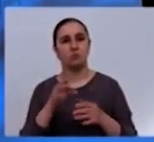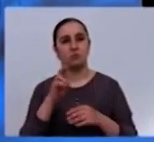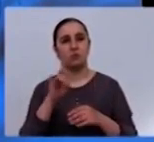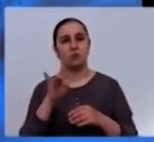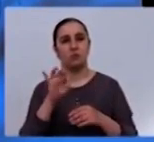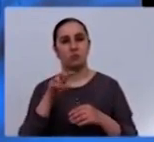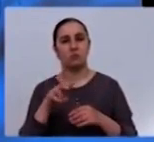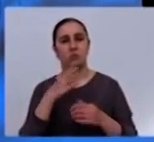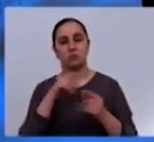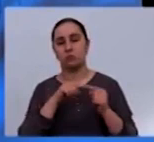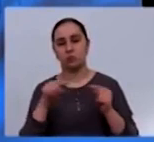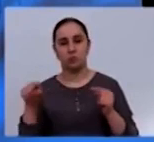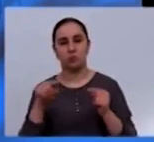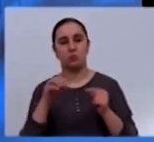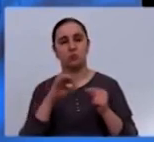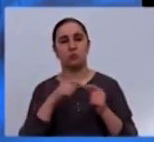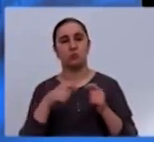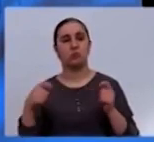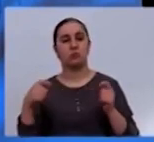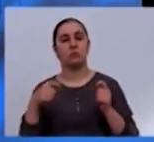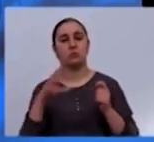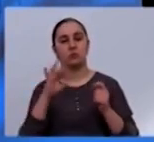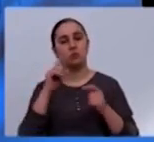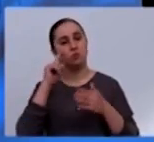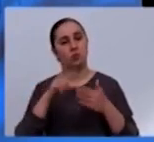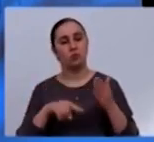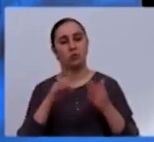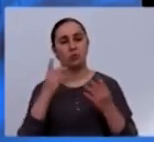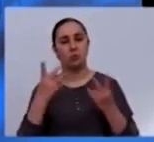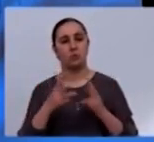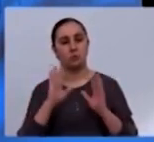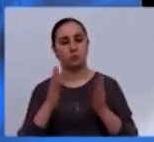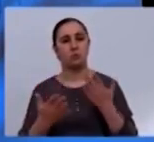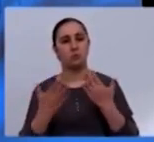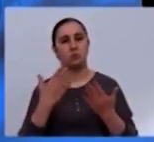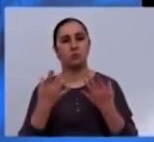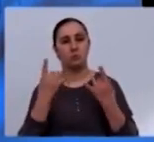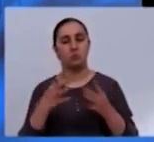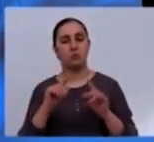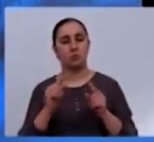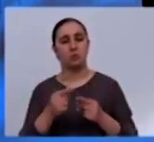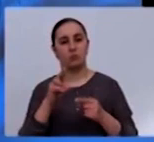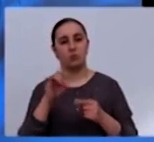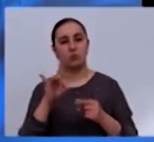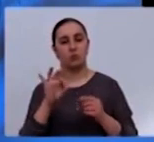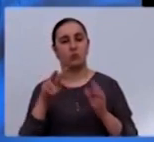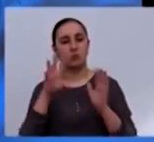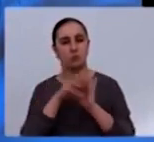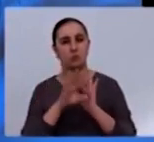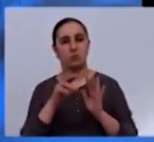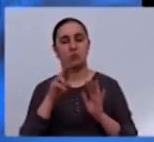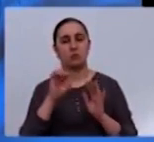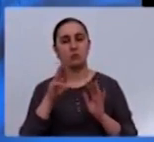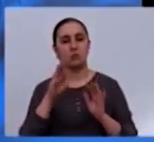Parol uzun va demak, ishonchliroq bo'lishi kerak. Agar sodda, qisqa parol kiritsangiz, dastur